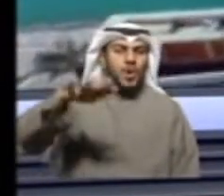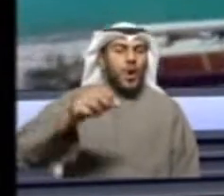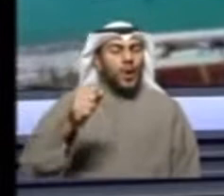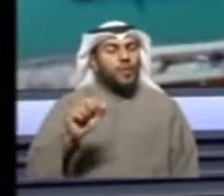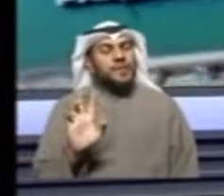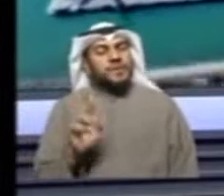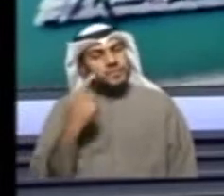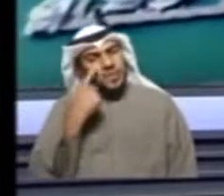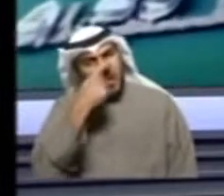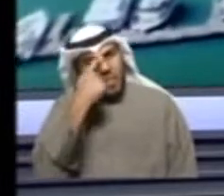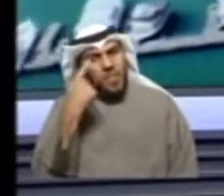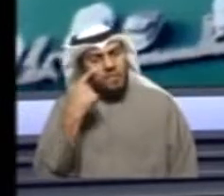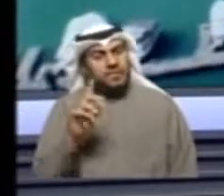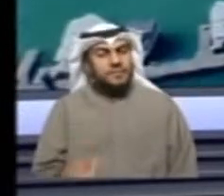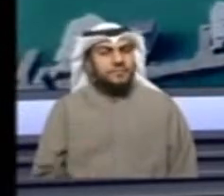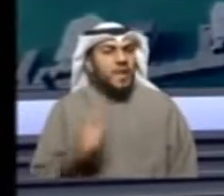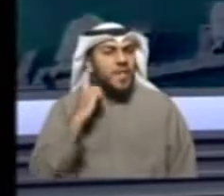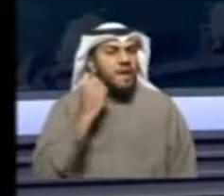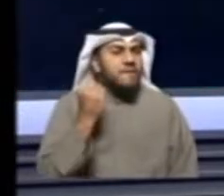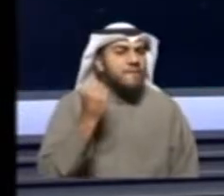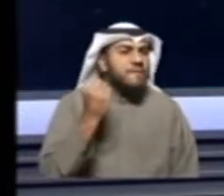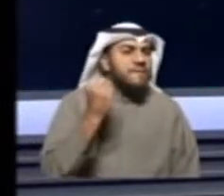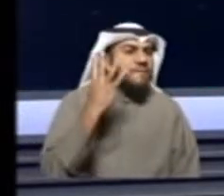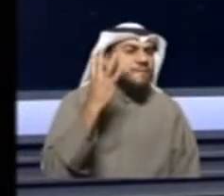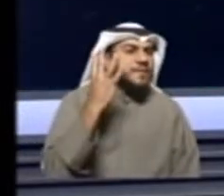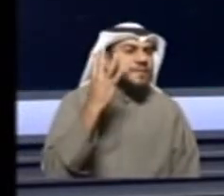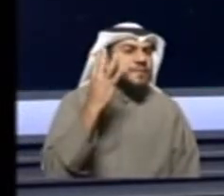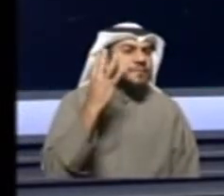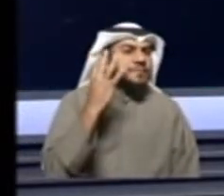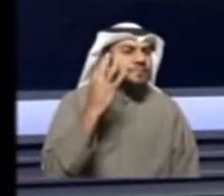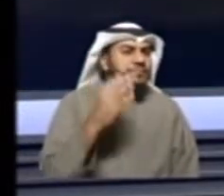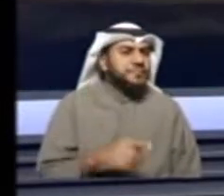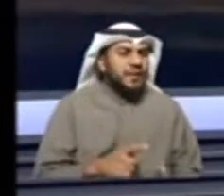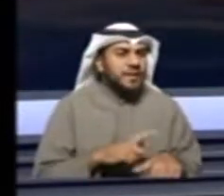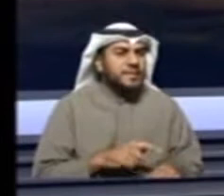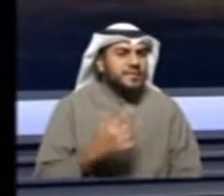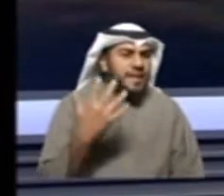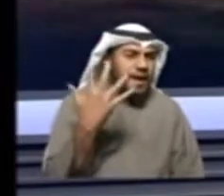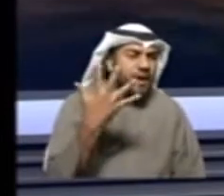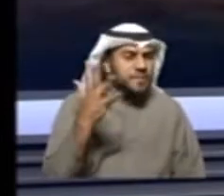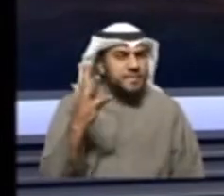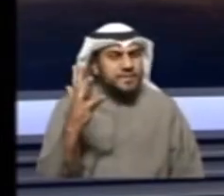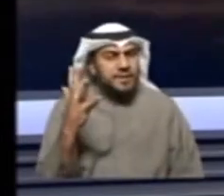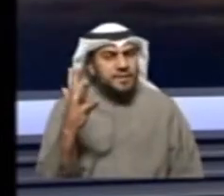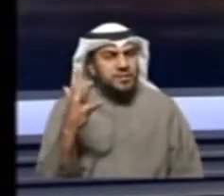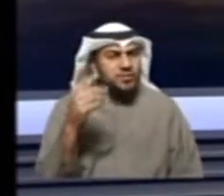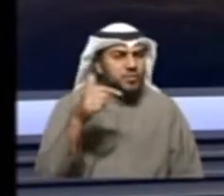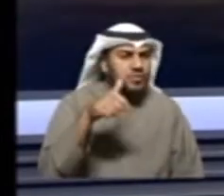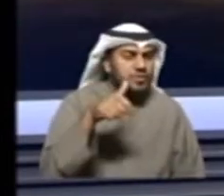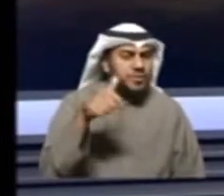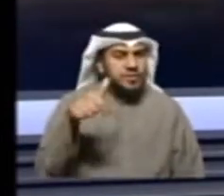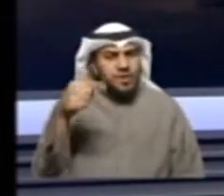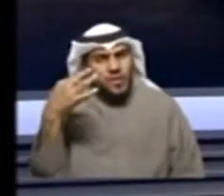في فترات الحمل. أذان الفجر حسب التوقيت المحلي لمدينة الكويت الساعة 5:15، موعد شروق الشمس